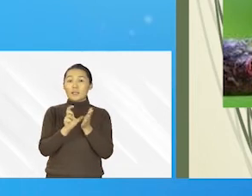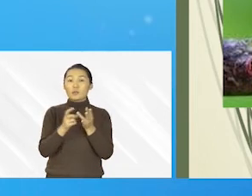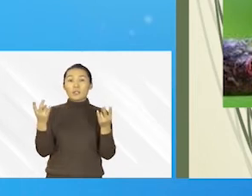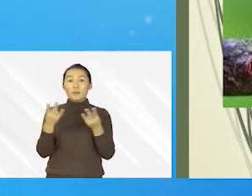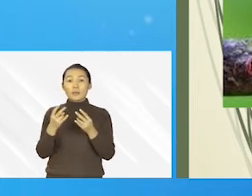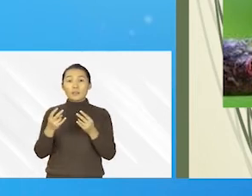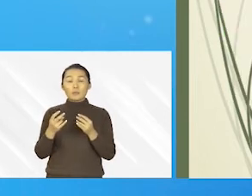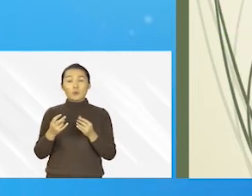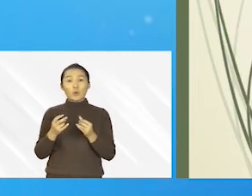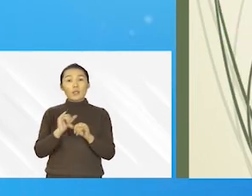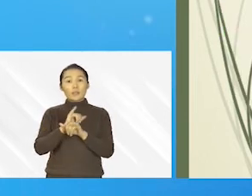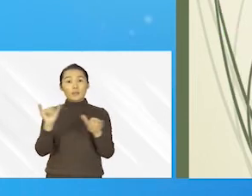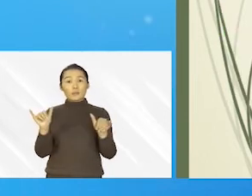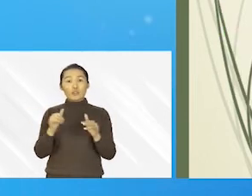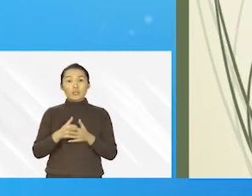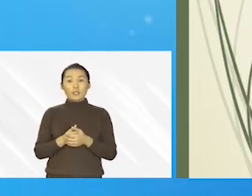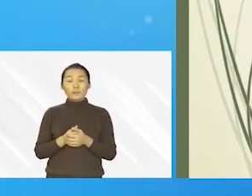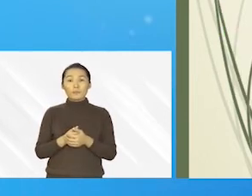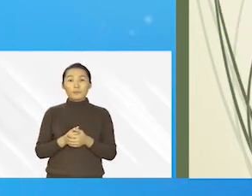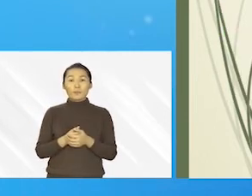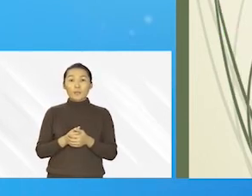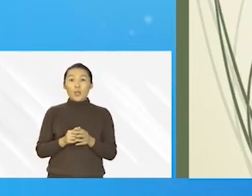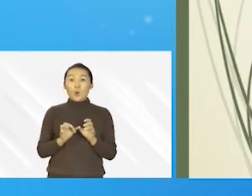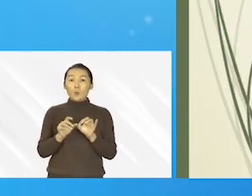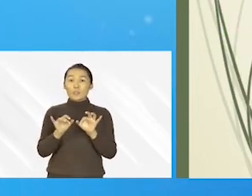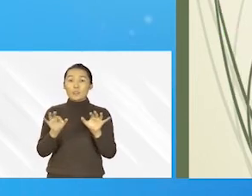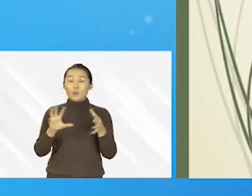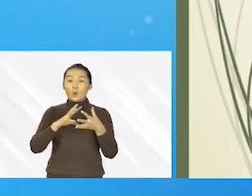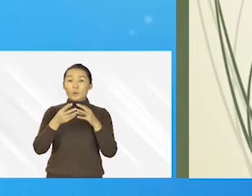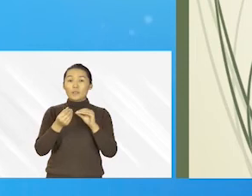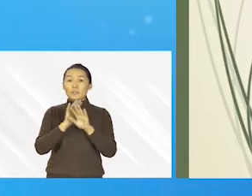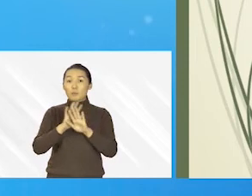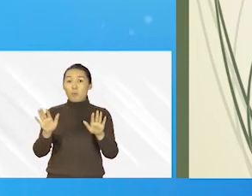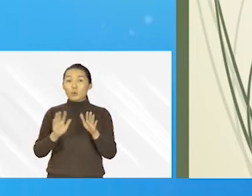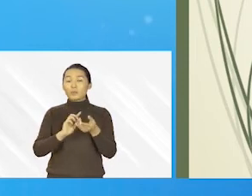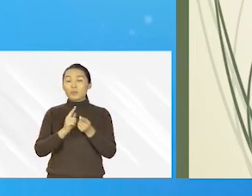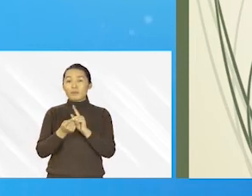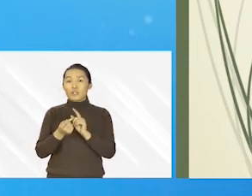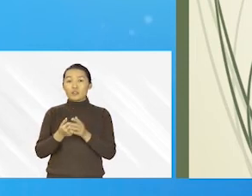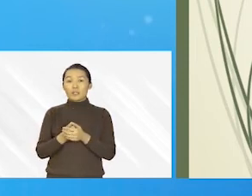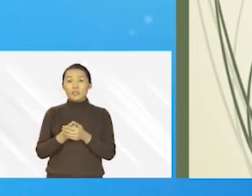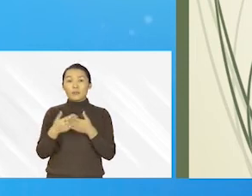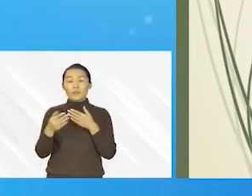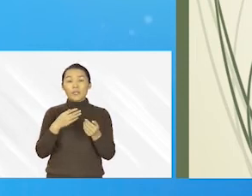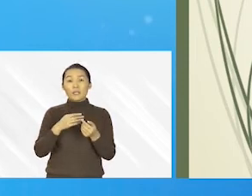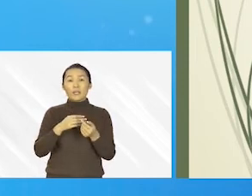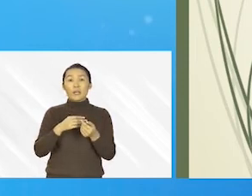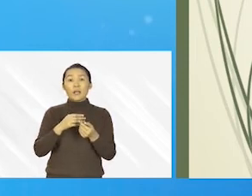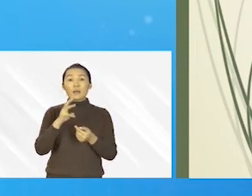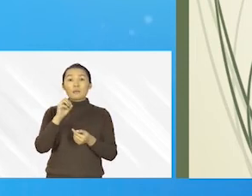для размножения. У насекомых с неполным превращением или